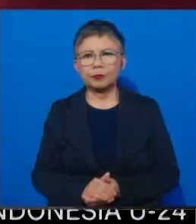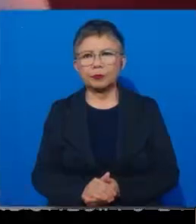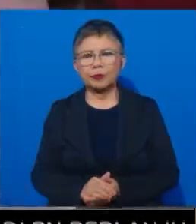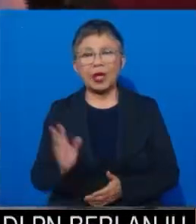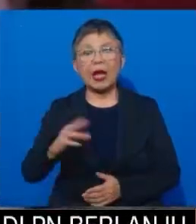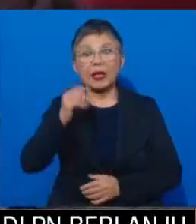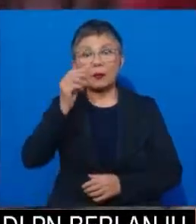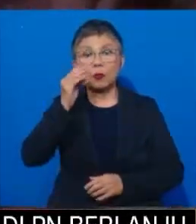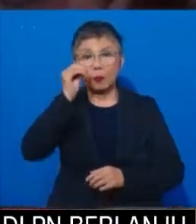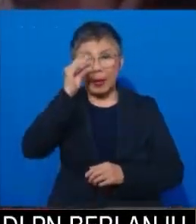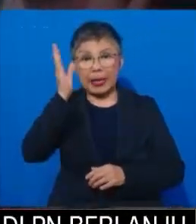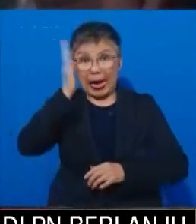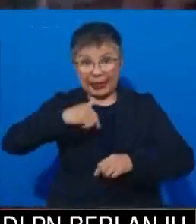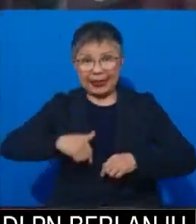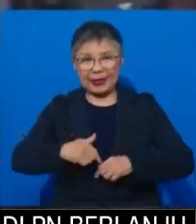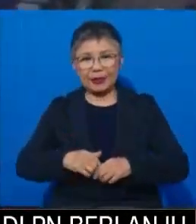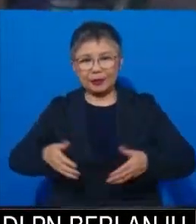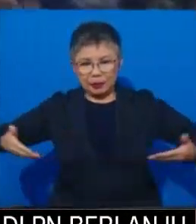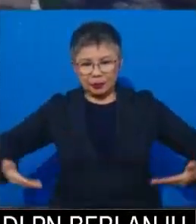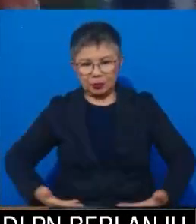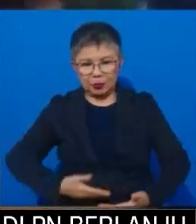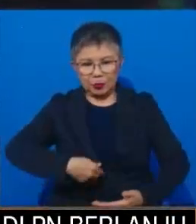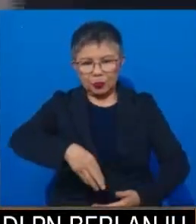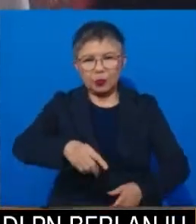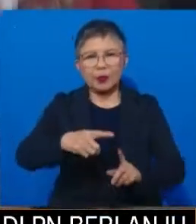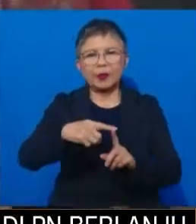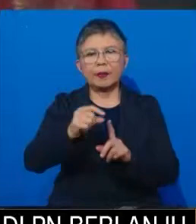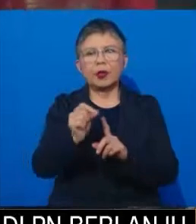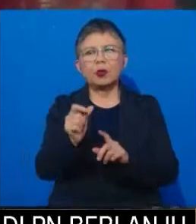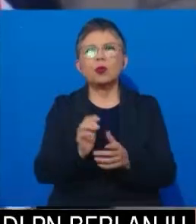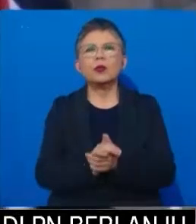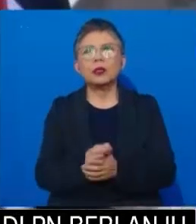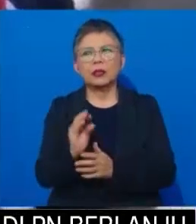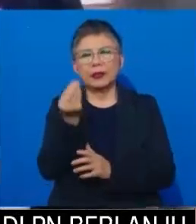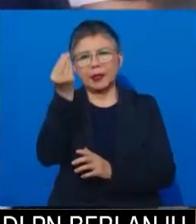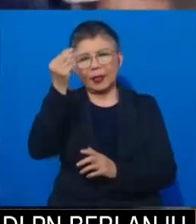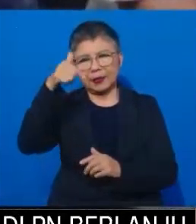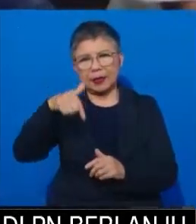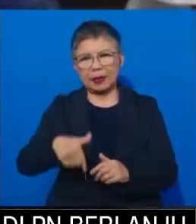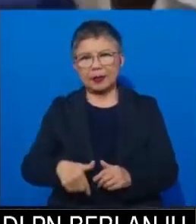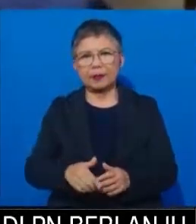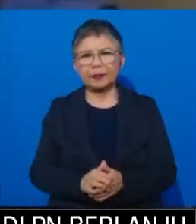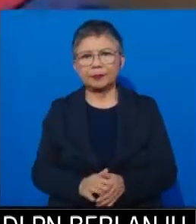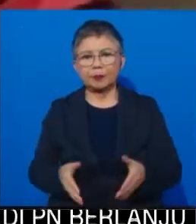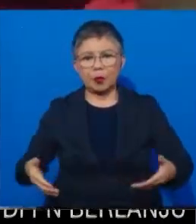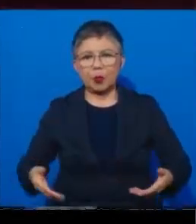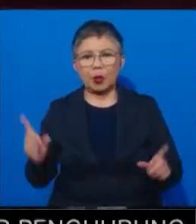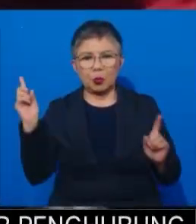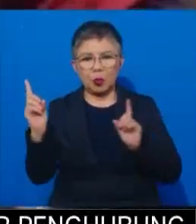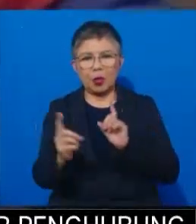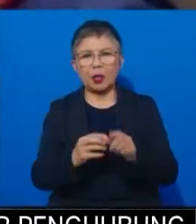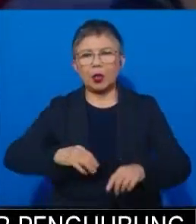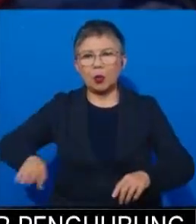Rabu pagi, jenazah almarhumah dimakamkan di TPU Petukangan Utara, Pesanggrahan Jakarta Selatan. Pemakaman dihadiri